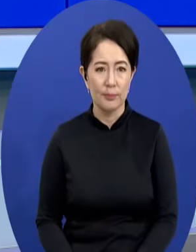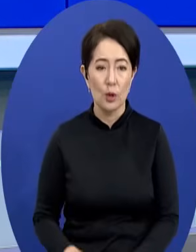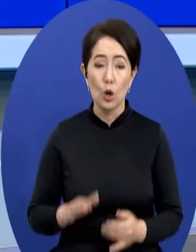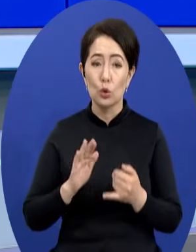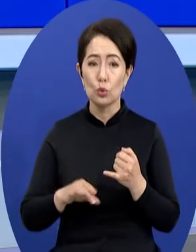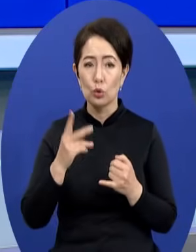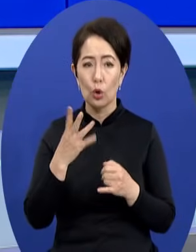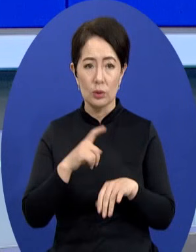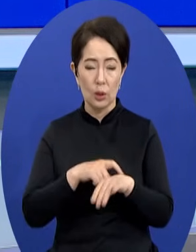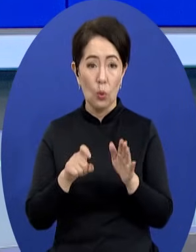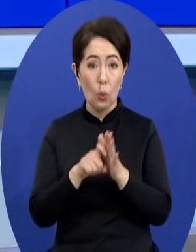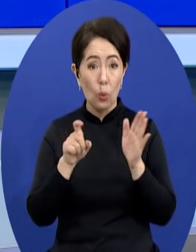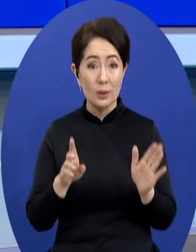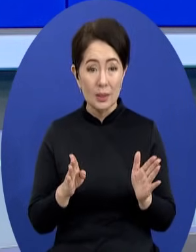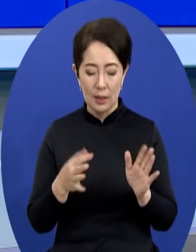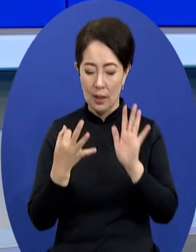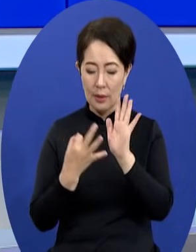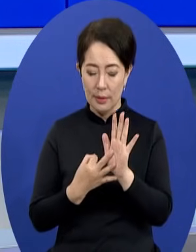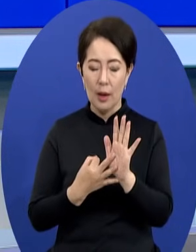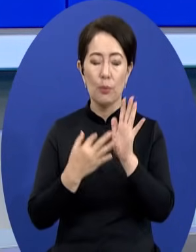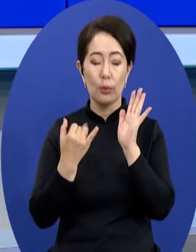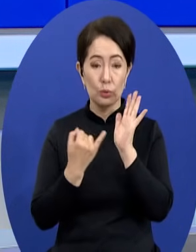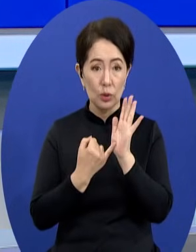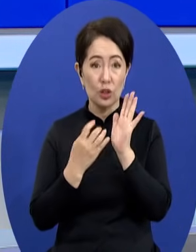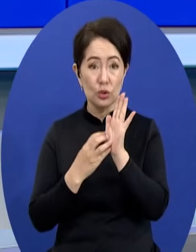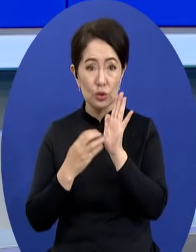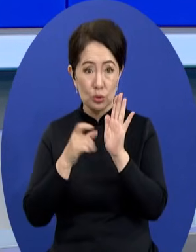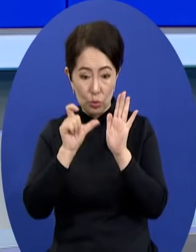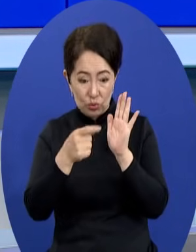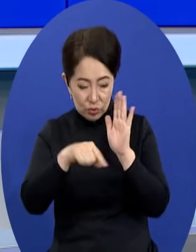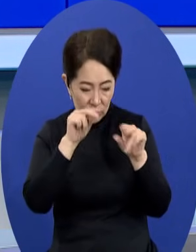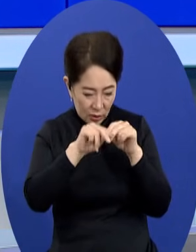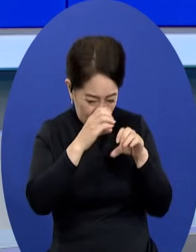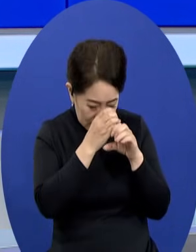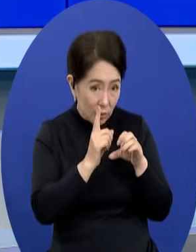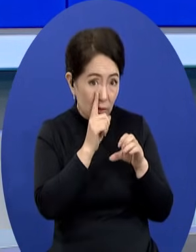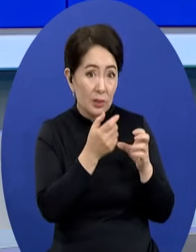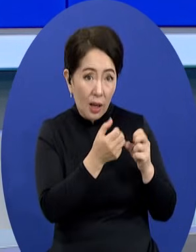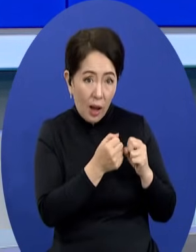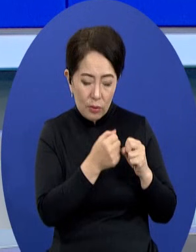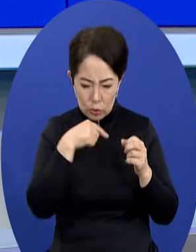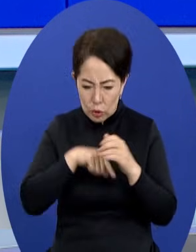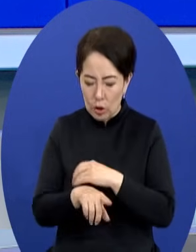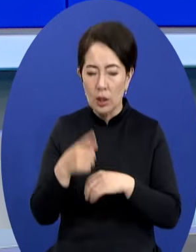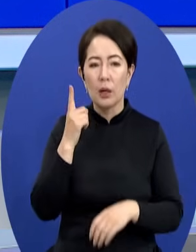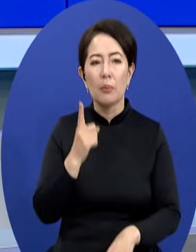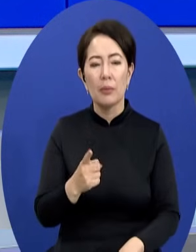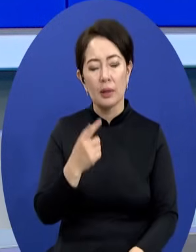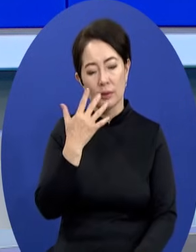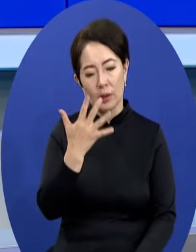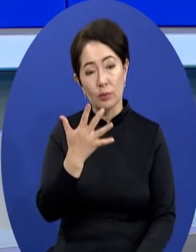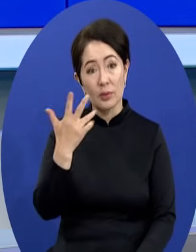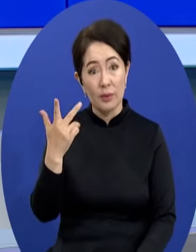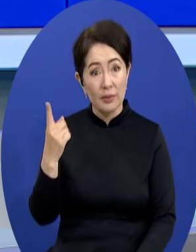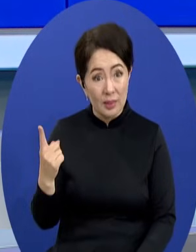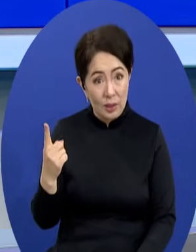Сүүлийн 24 цагт 8,699 хүний сорилтод хийсэн шинжилгээгээр коронавирус талбарын 1,551 тохиолдол шинээр бүртгэгдэж,